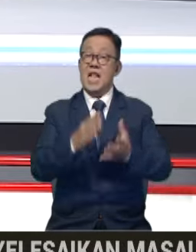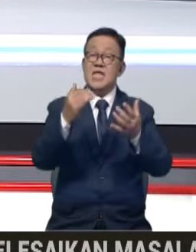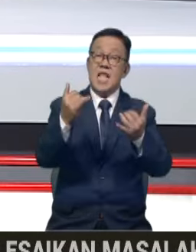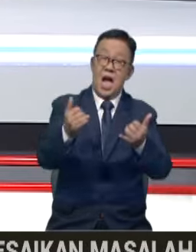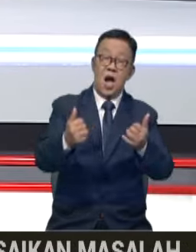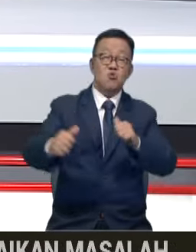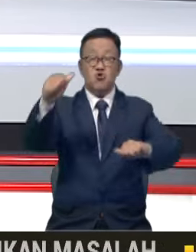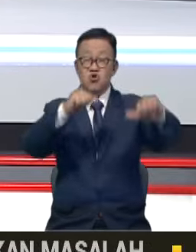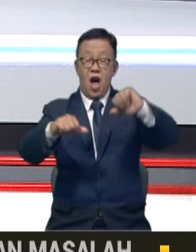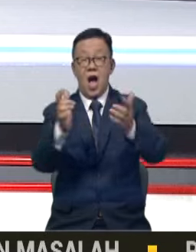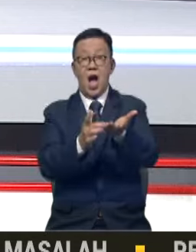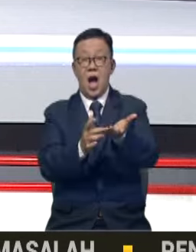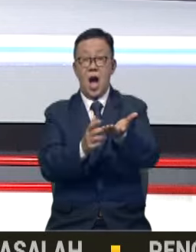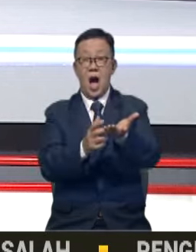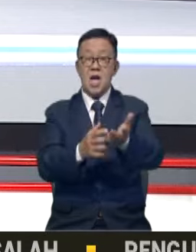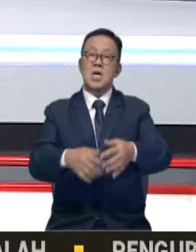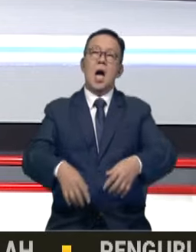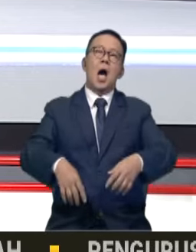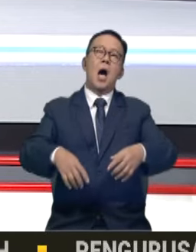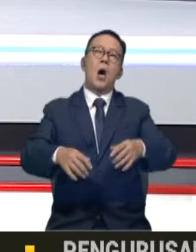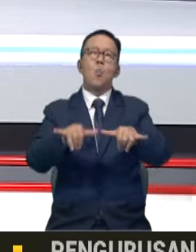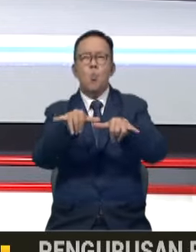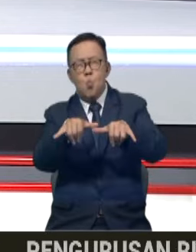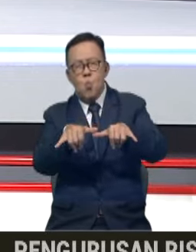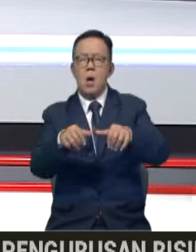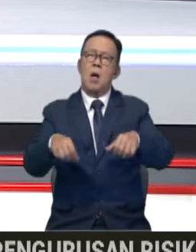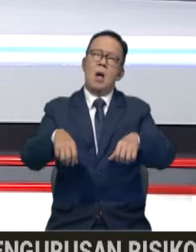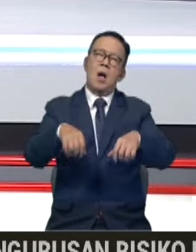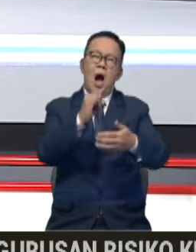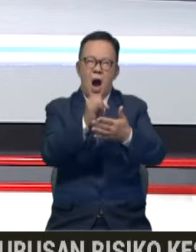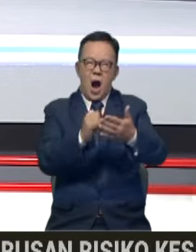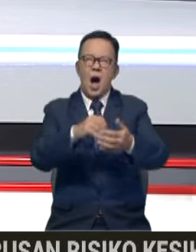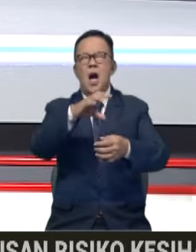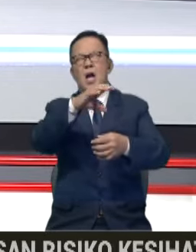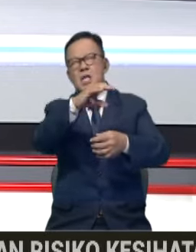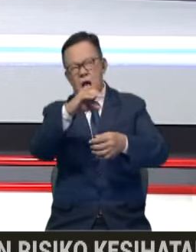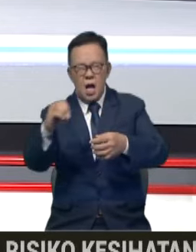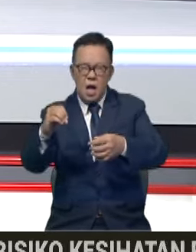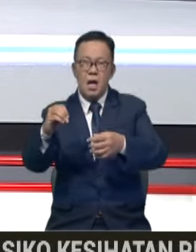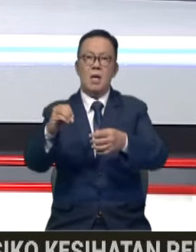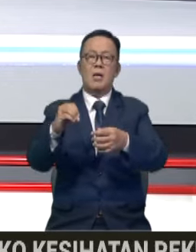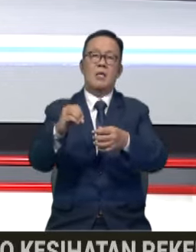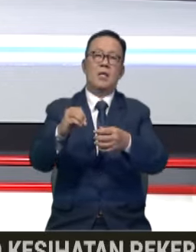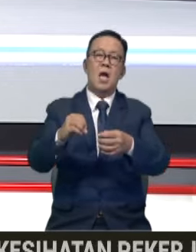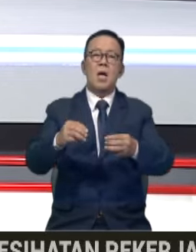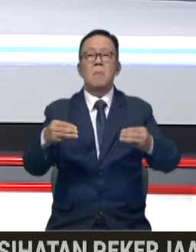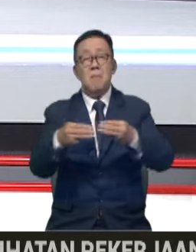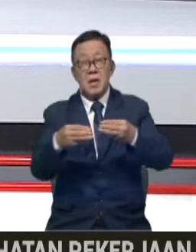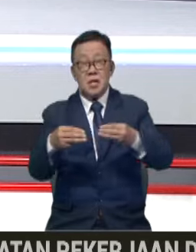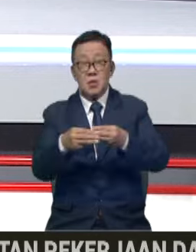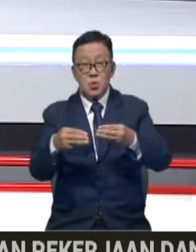Integrasi sains, teknologi, kejuruteraan, seni dan matematik STEAM menjadi pemangkin kepada inovasi dan